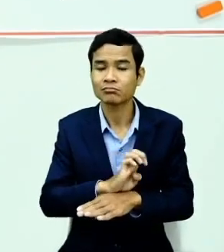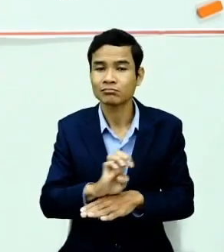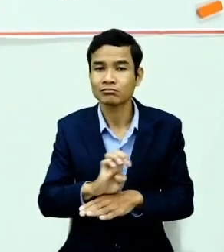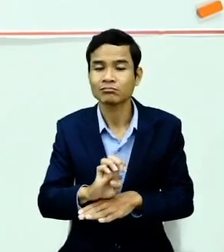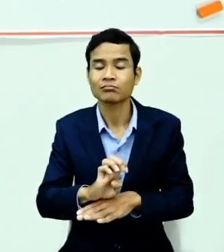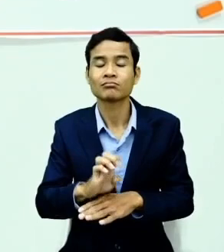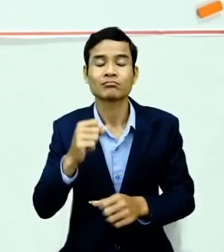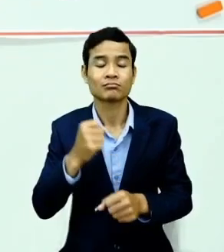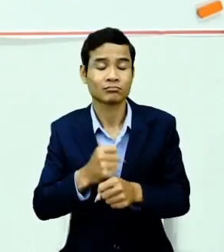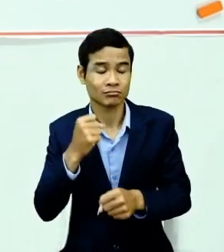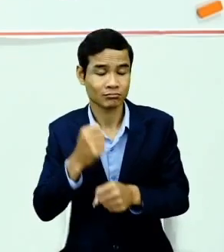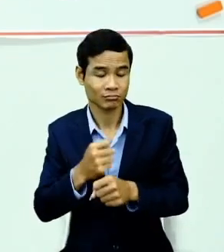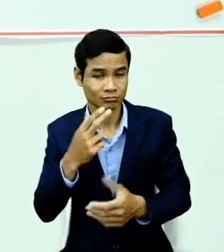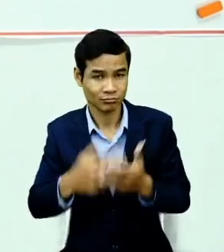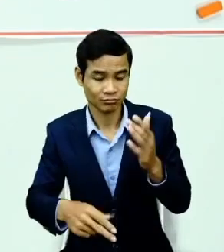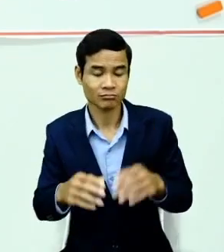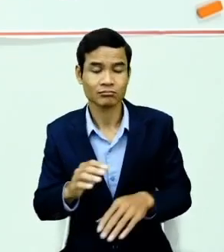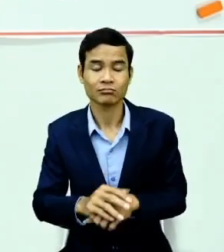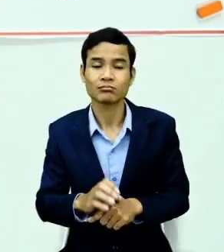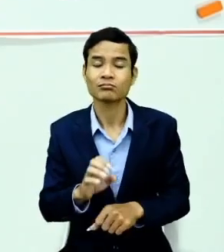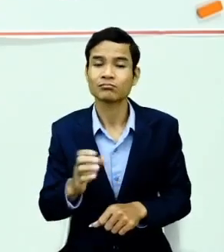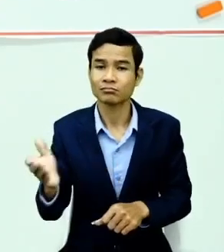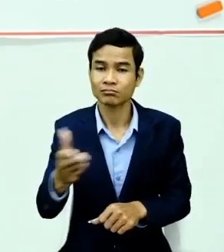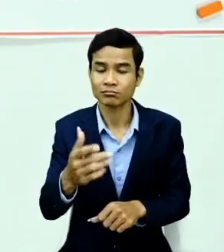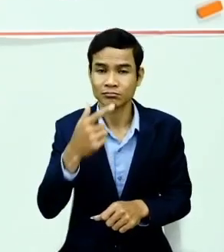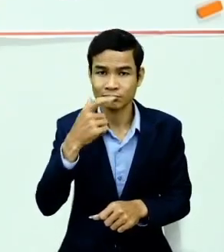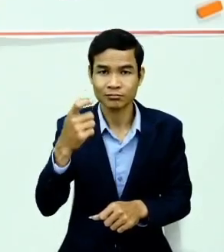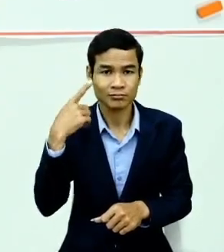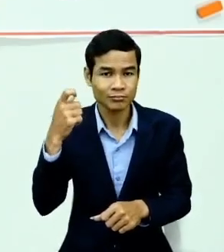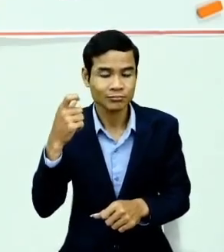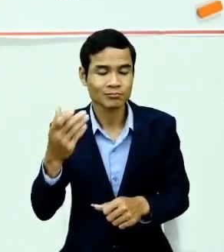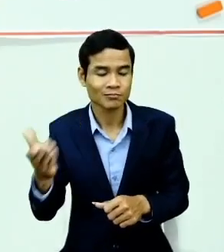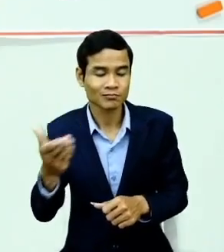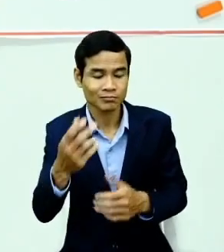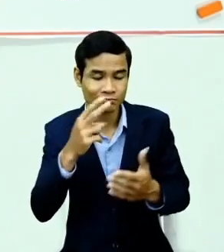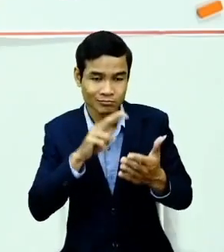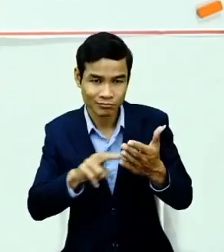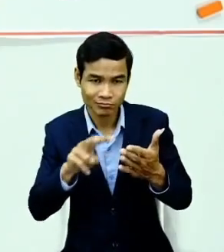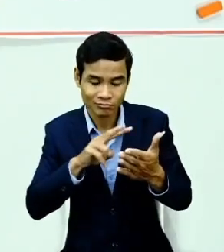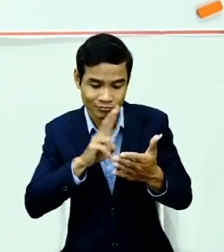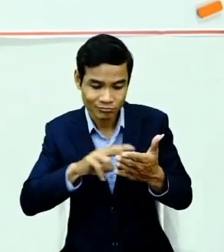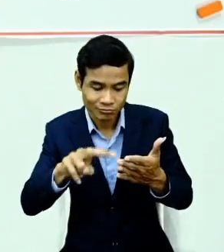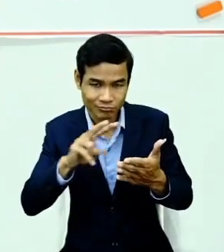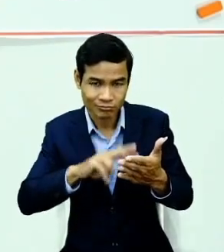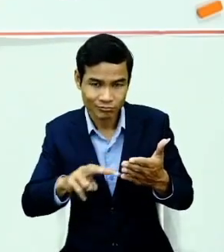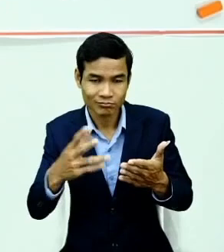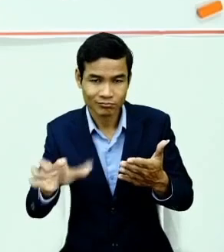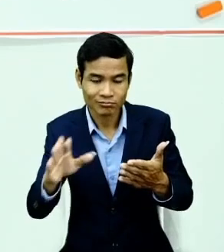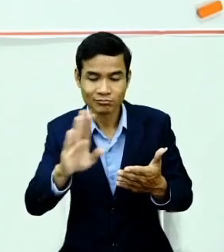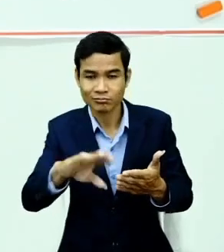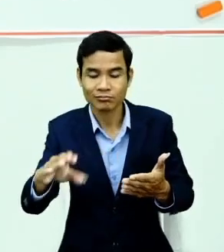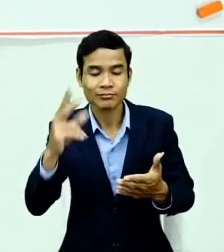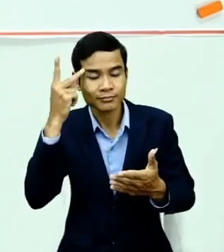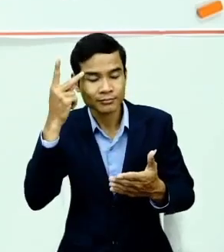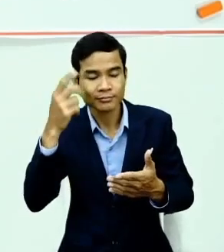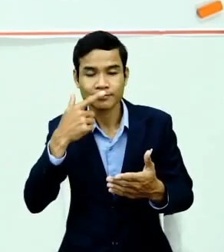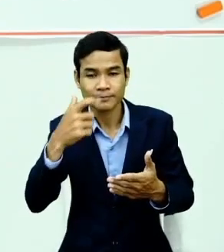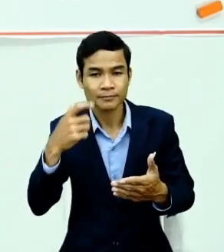một ní ta con chạm tế bụng mai miền phía là cách thừa vậy cơ nè ta cứ tưởng ác ní